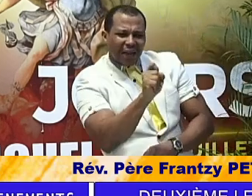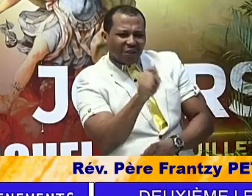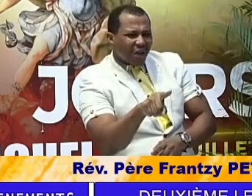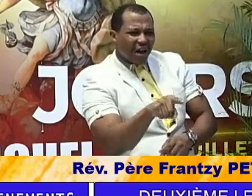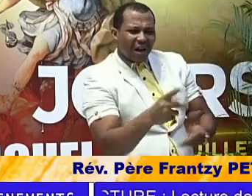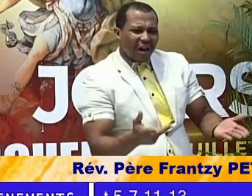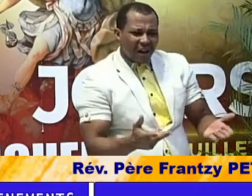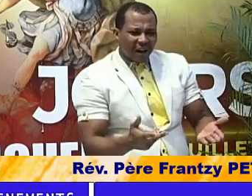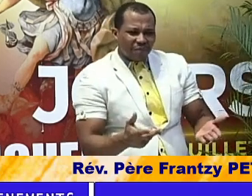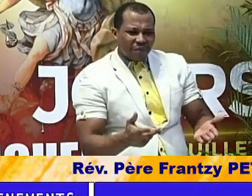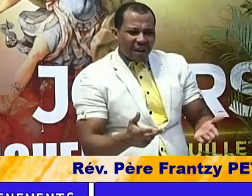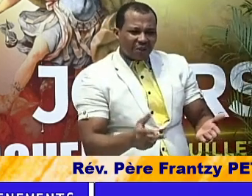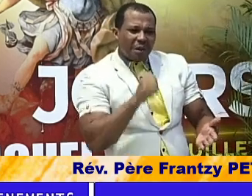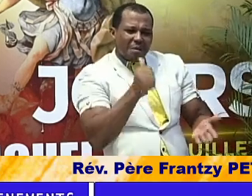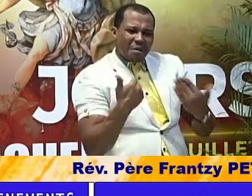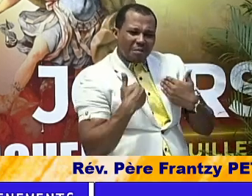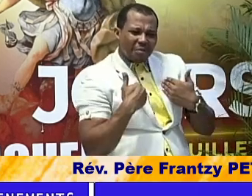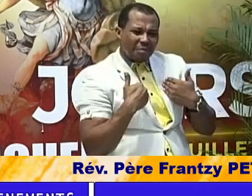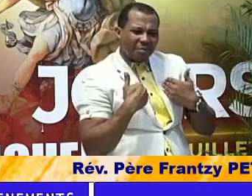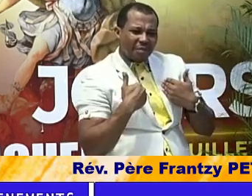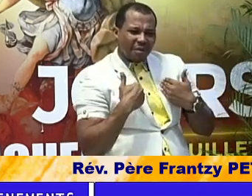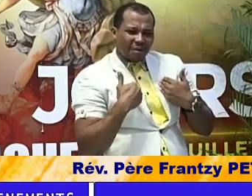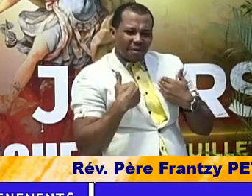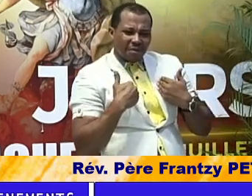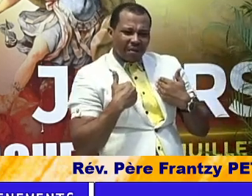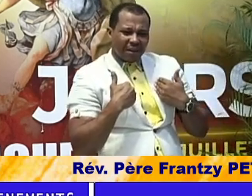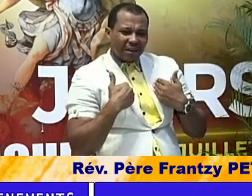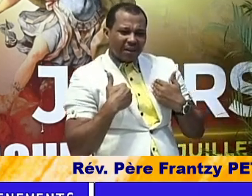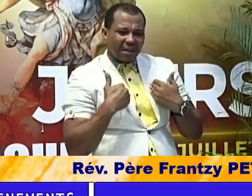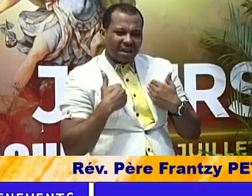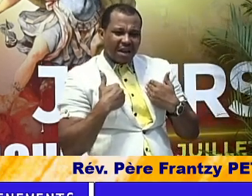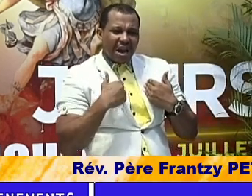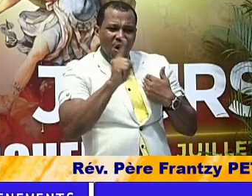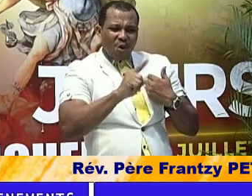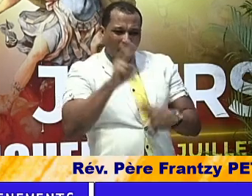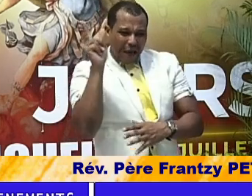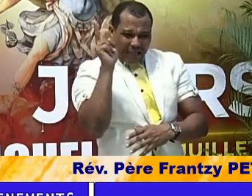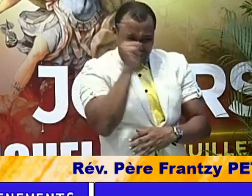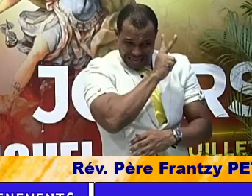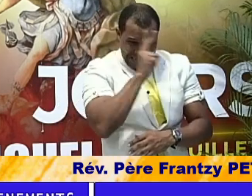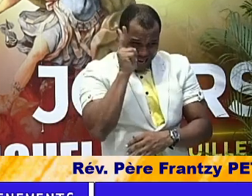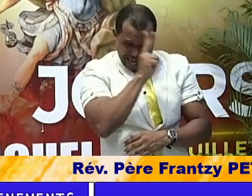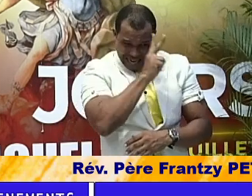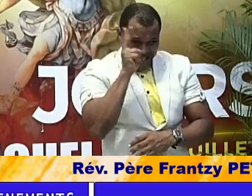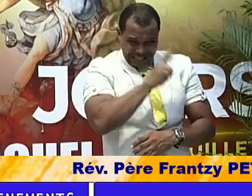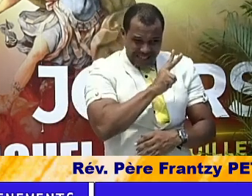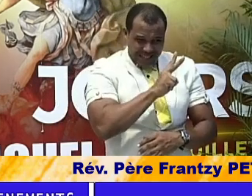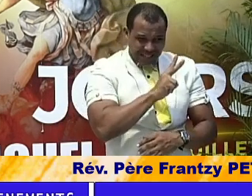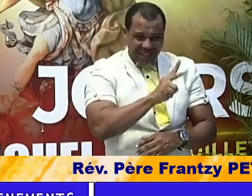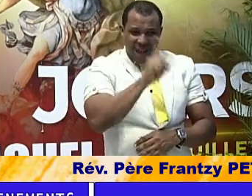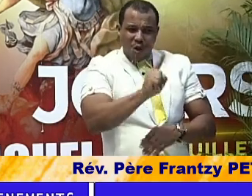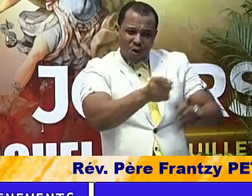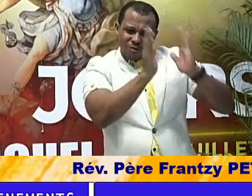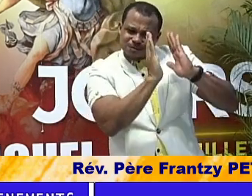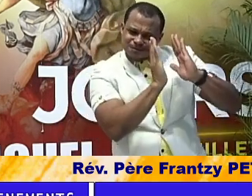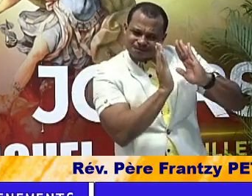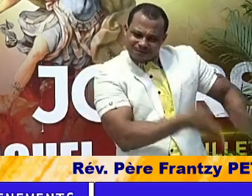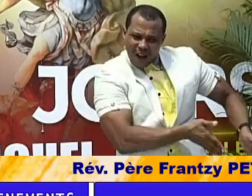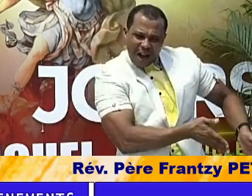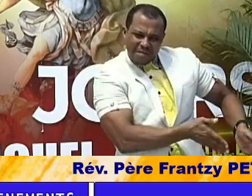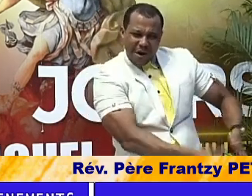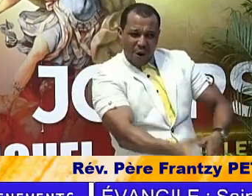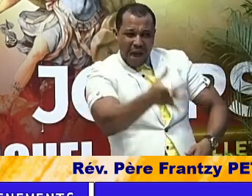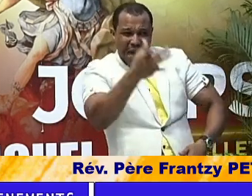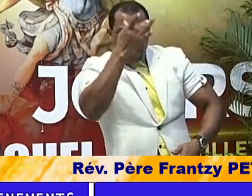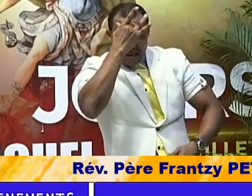pa gagner au fur et à mesure yon négligence yon abandon total qui